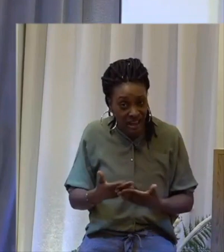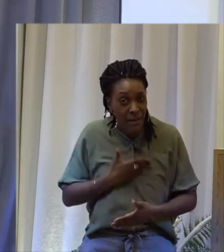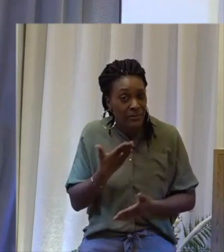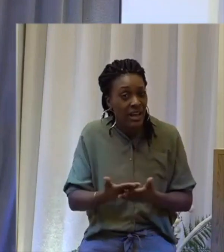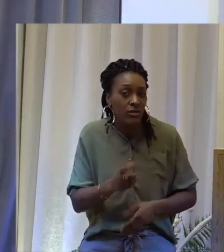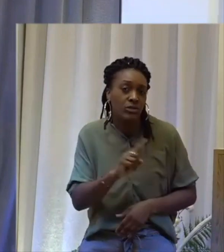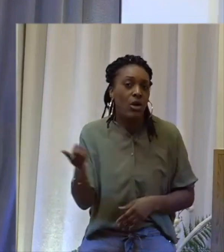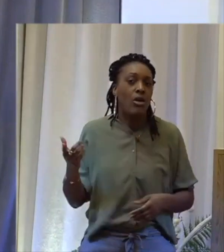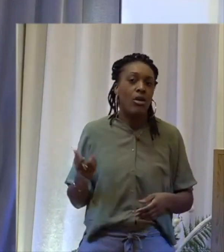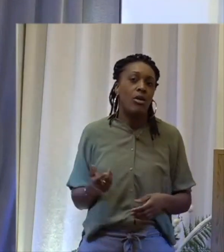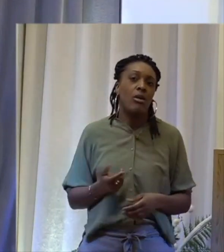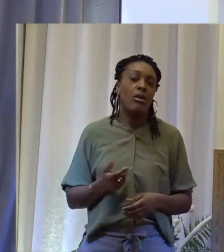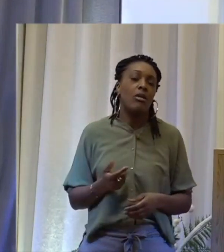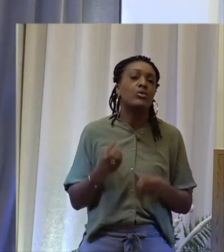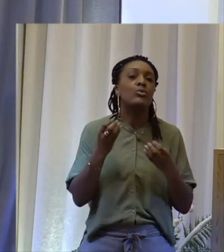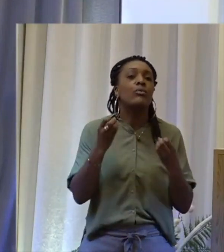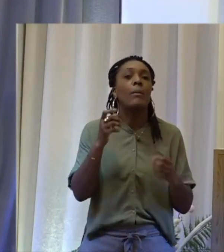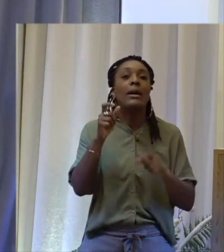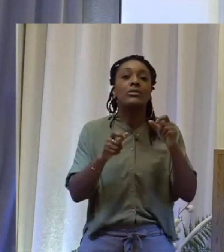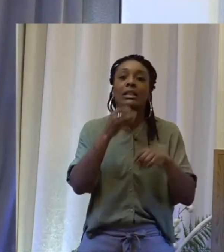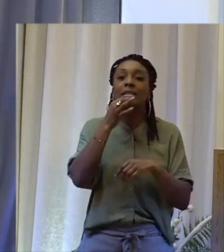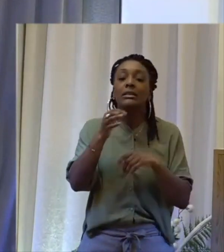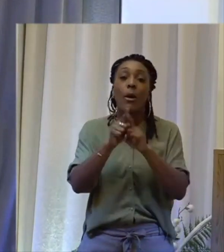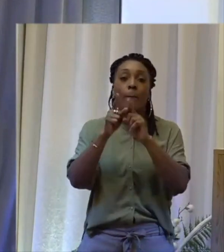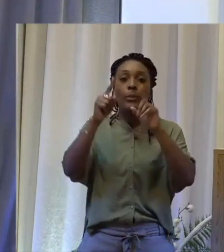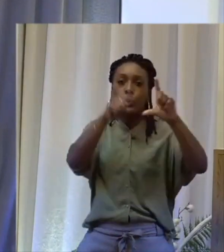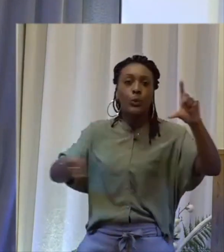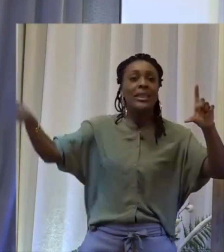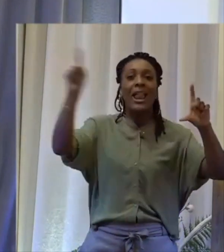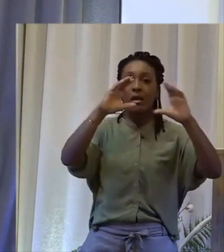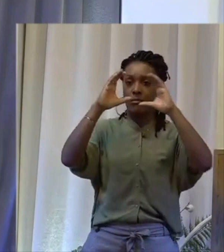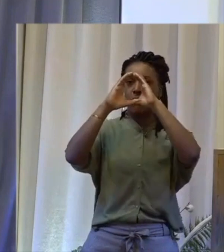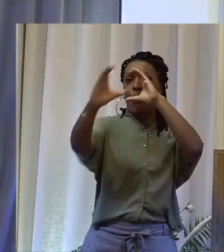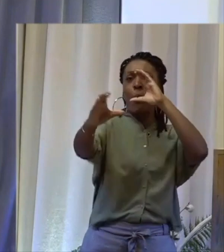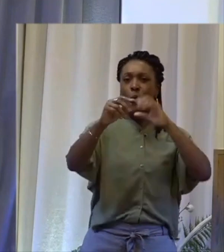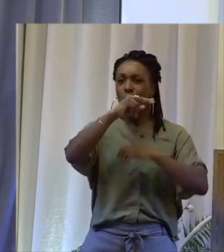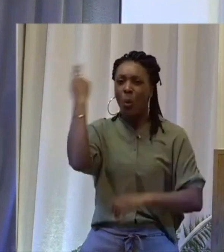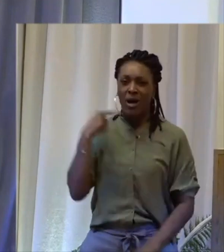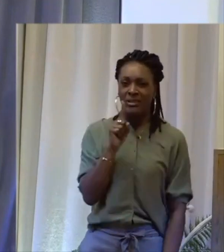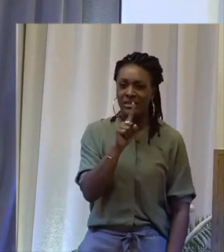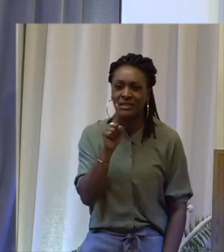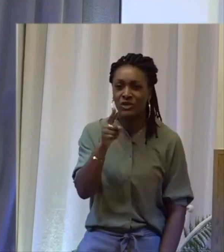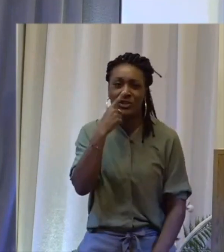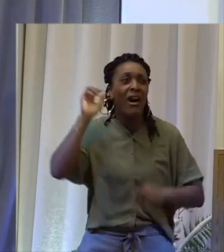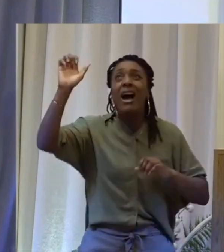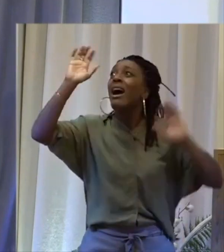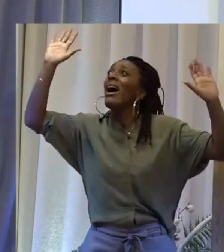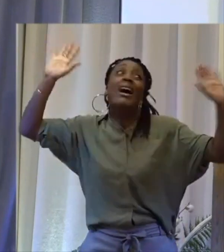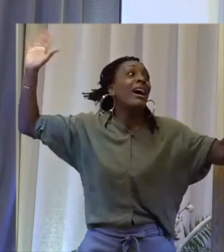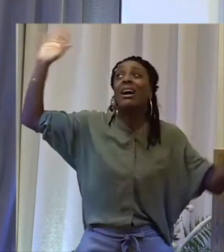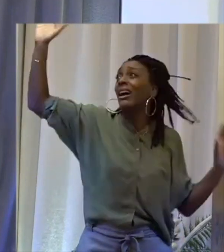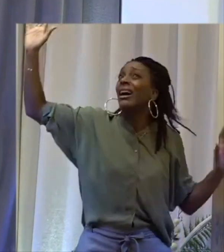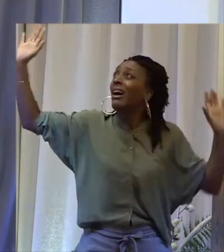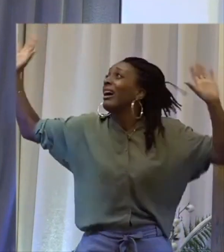Cette fameuse expression « je suis comme dans un tunnel où il fait noir et je n'en sors pas ». Est-ce que tu la connais ce matin?